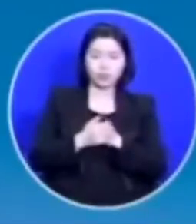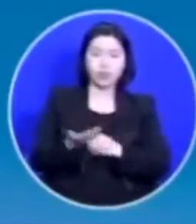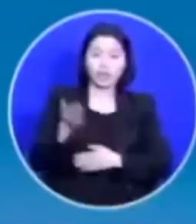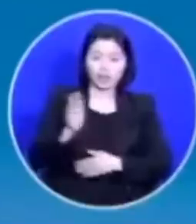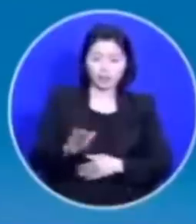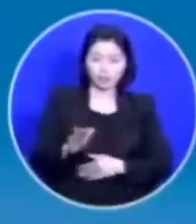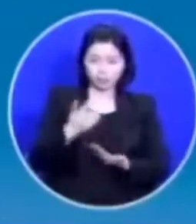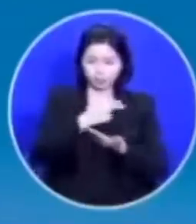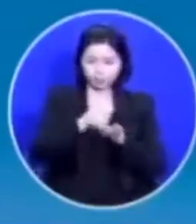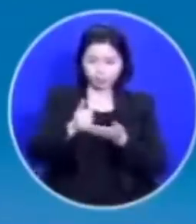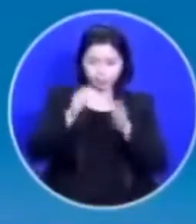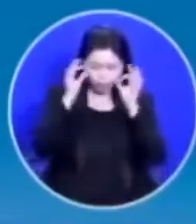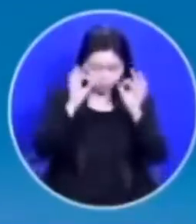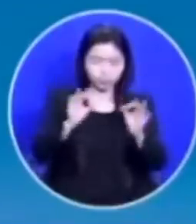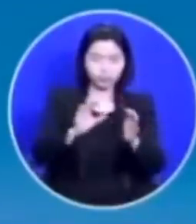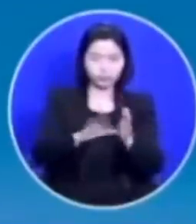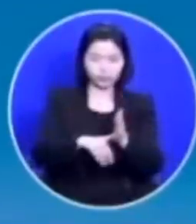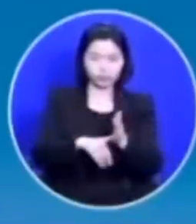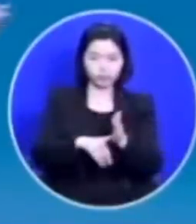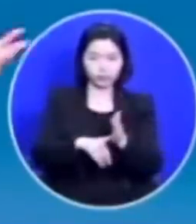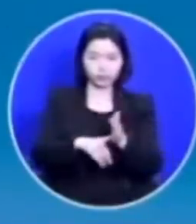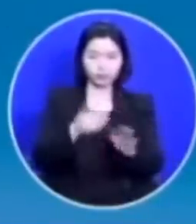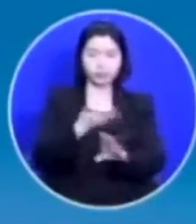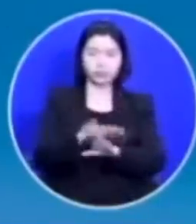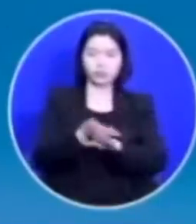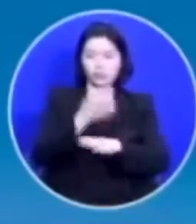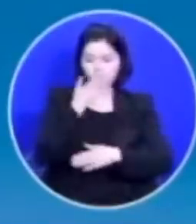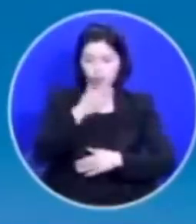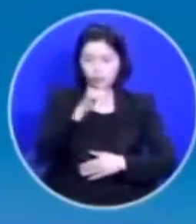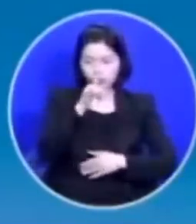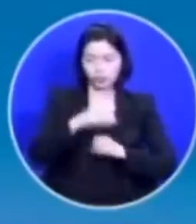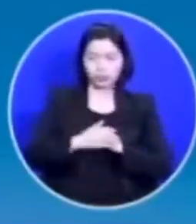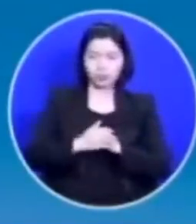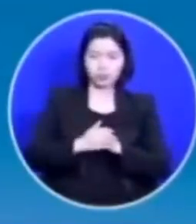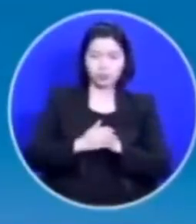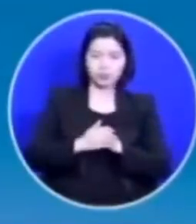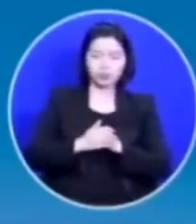그러나 주님이 보실때는 다를 수 있습니다